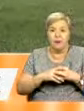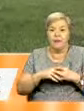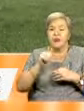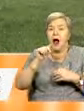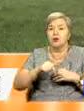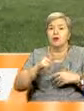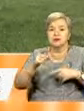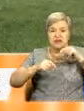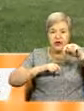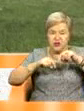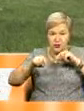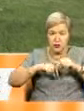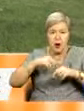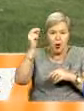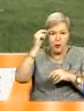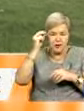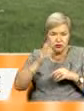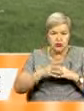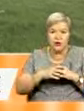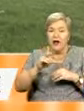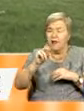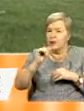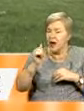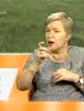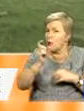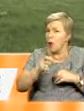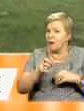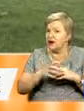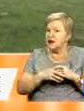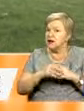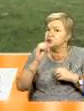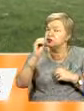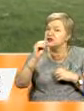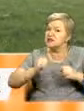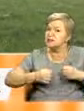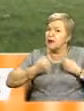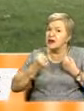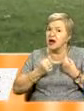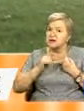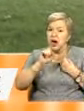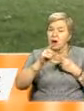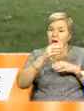circulă în mod obișnuit. Totuși, oamenii sunt un pic panicați aici